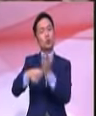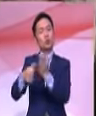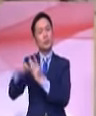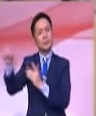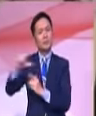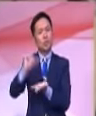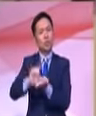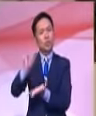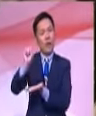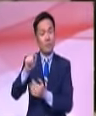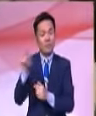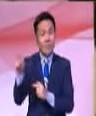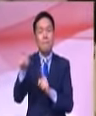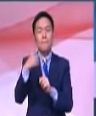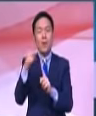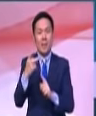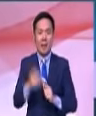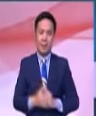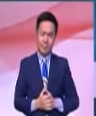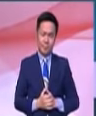Georgetown.